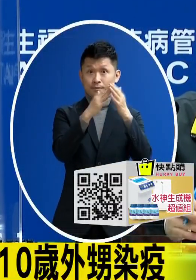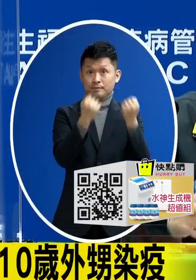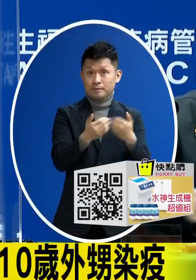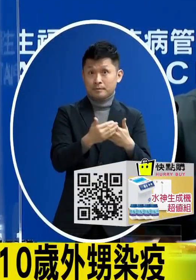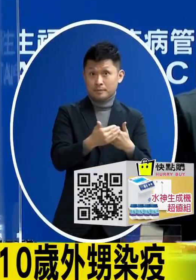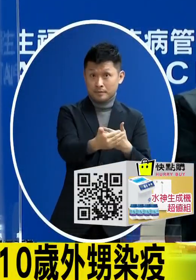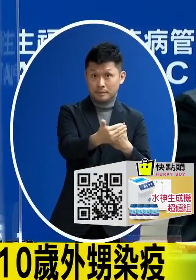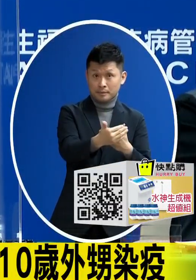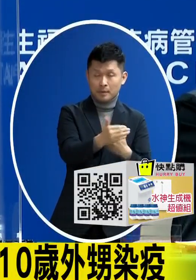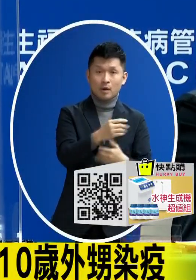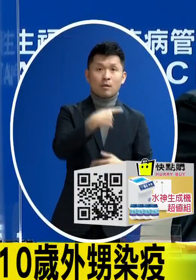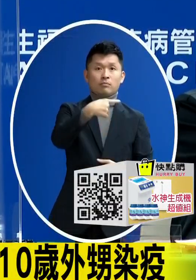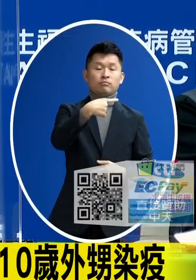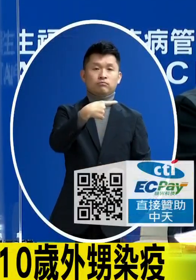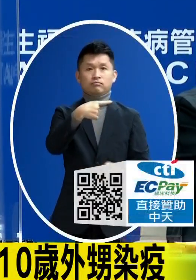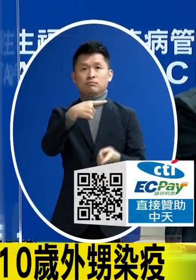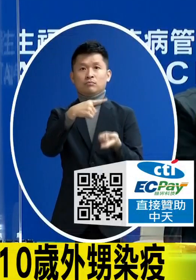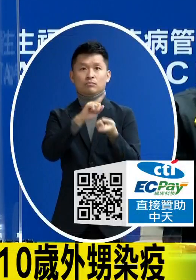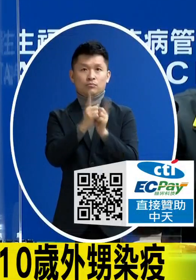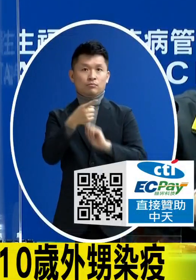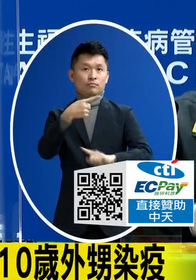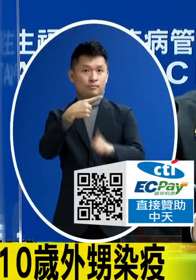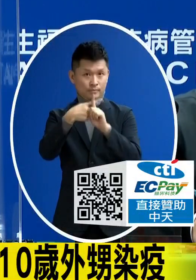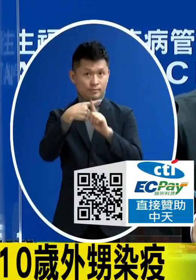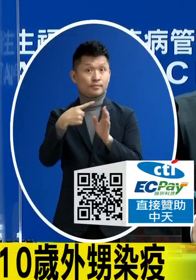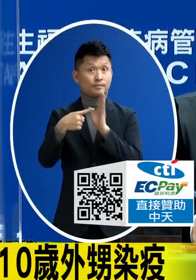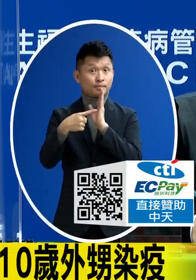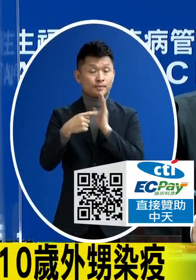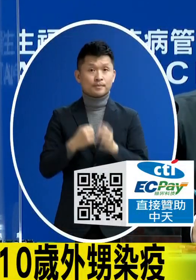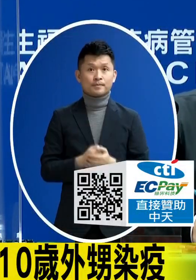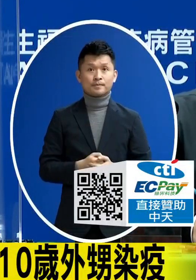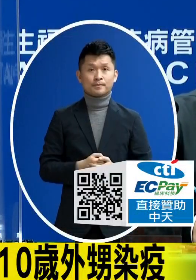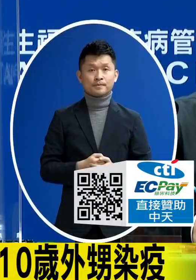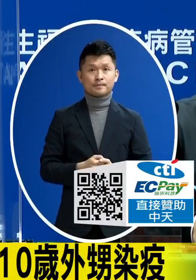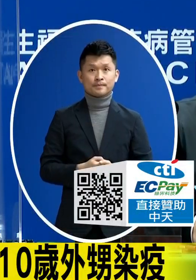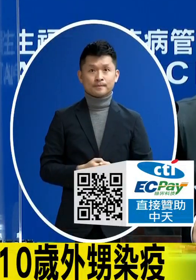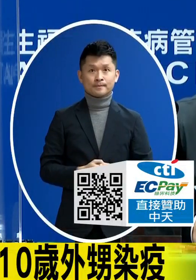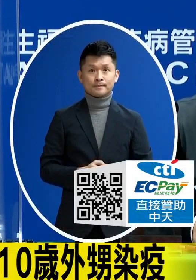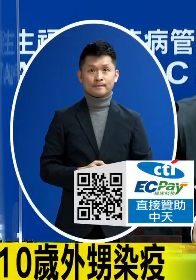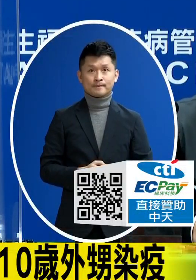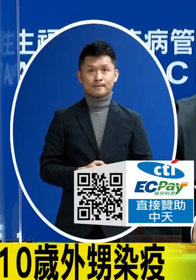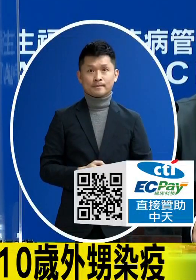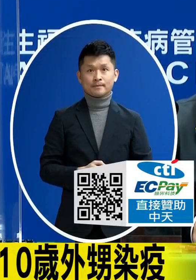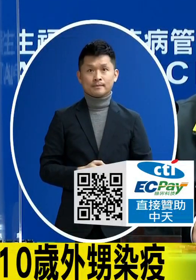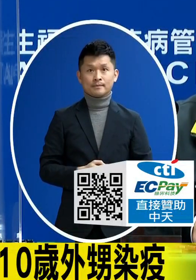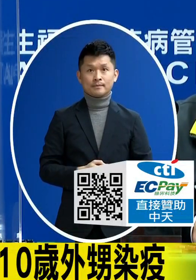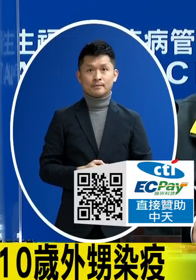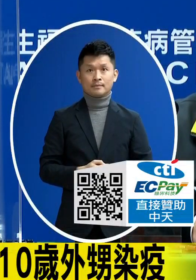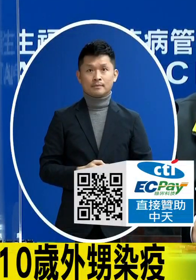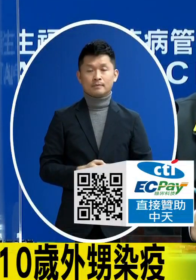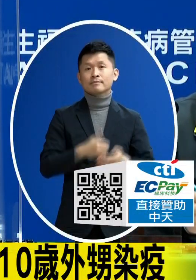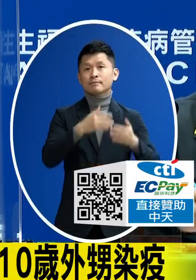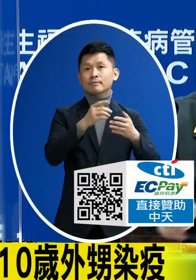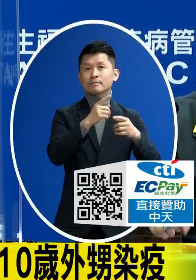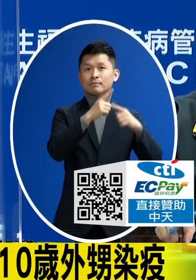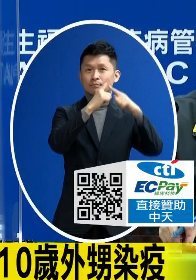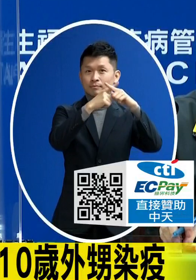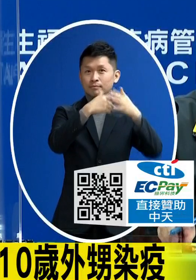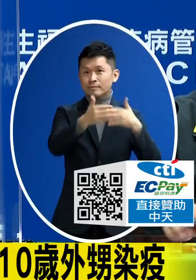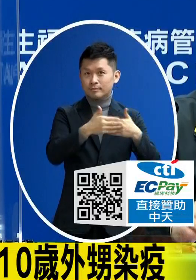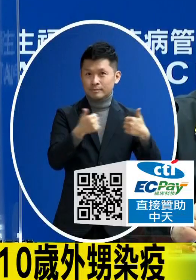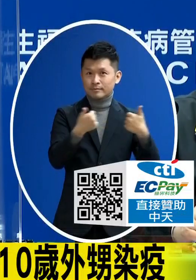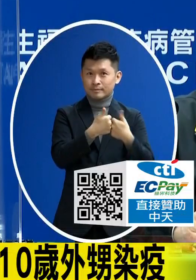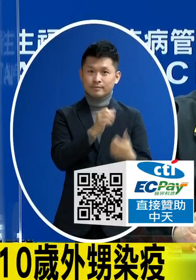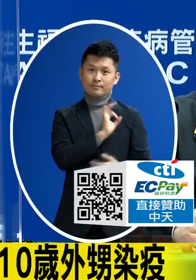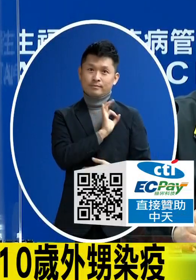阳的，那指的是这个整体就是那个协会，这位协会